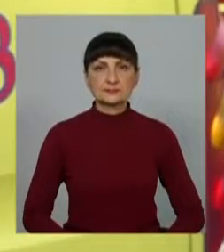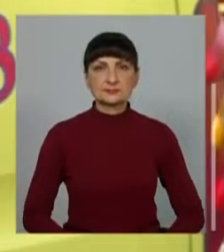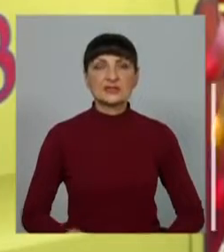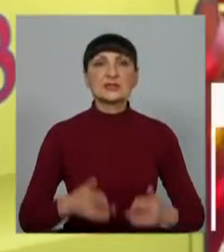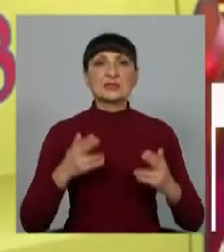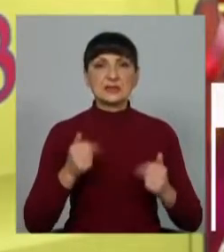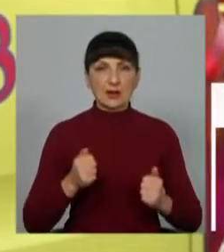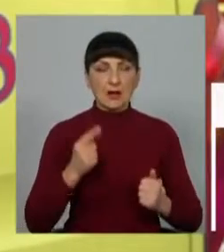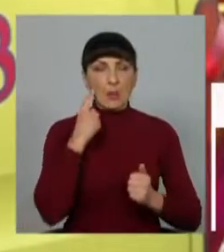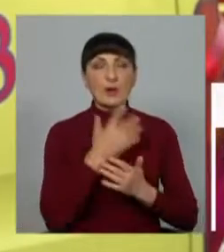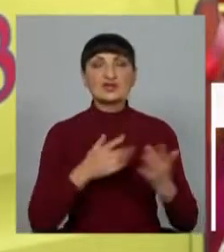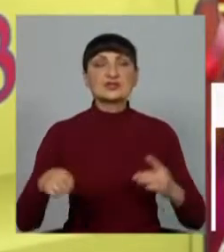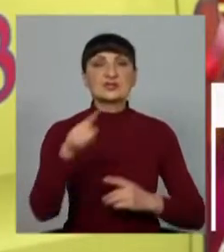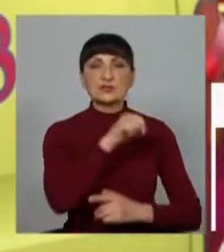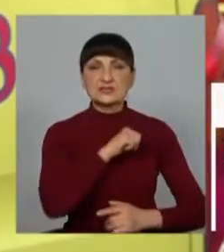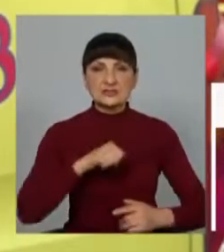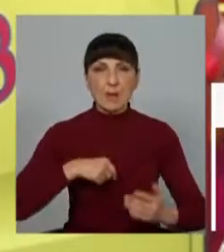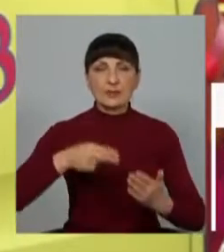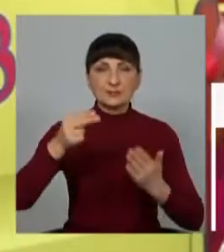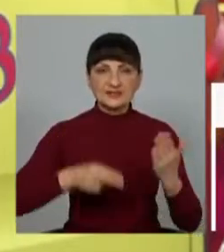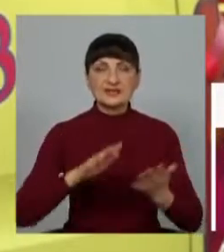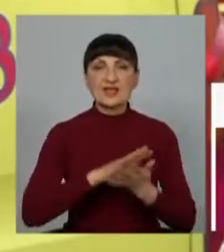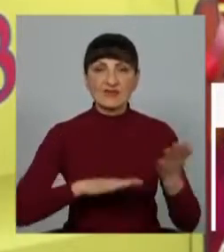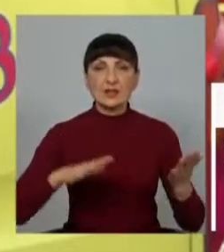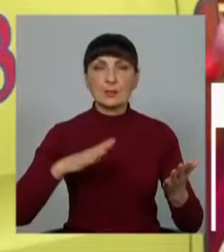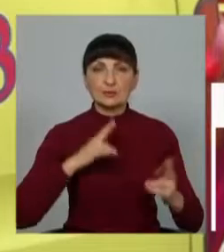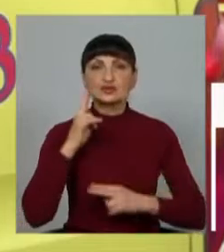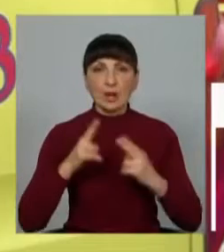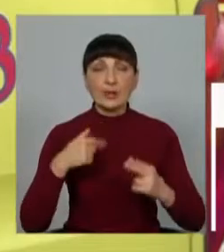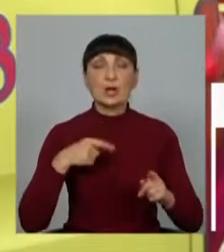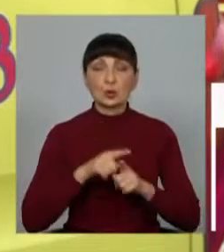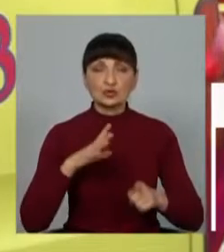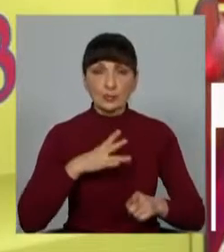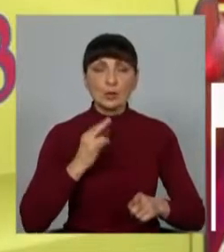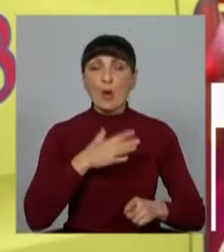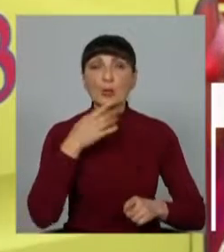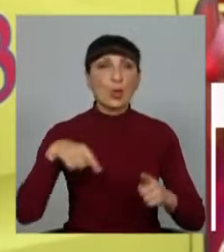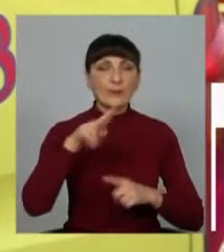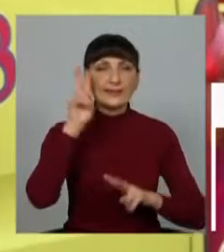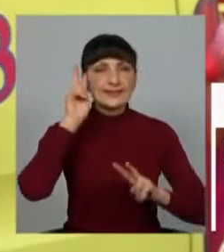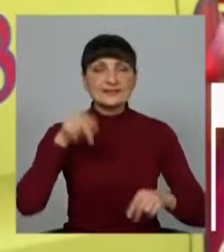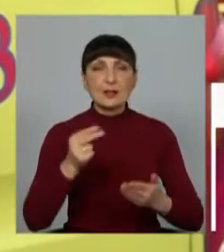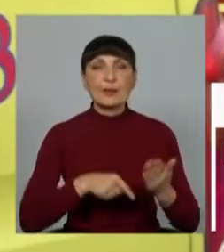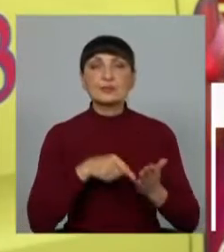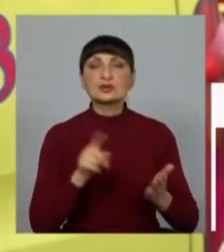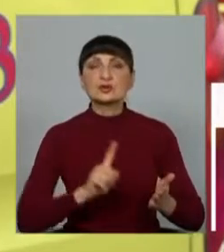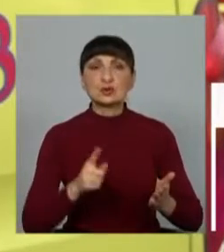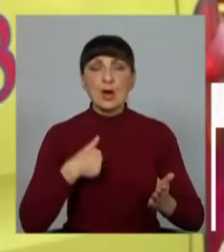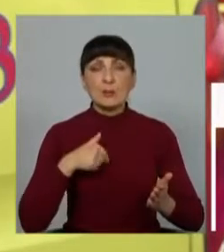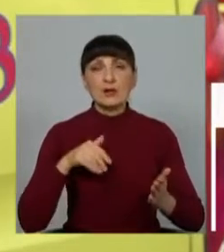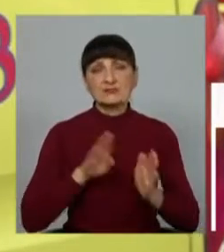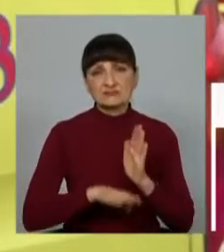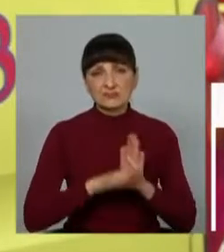Да, большинство водителей собственноручно подписали заявление, и я в том числе. Но многие не знали, что подписывают. Мы люди маленькие,